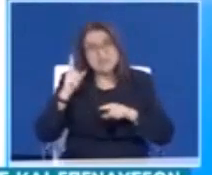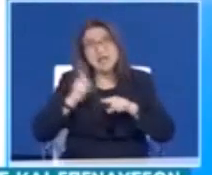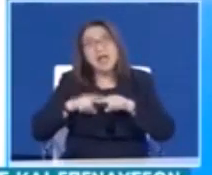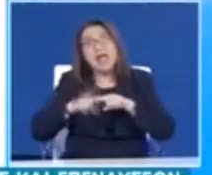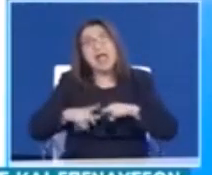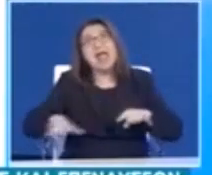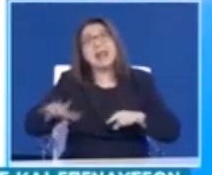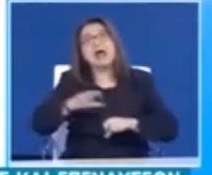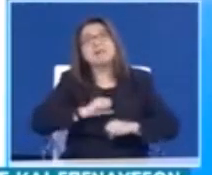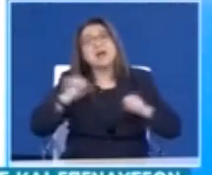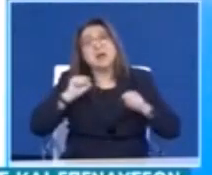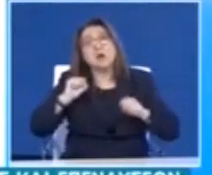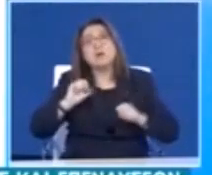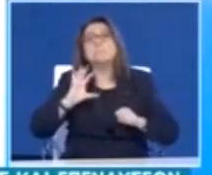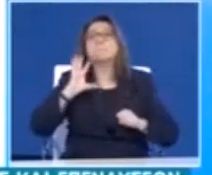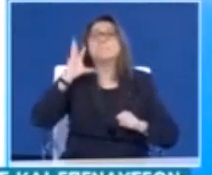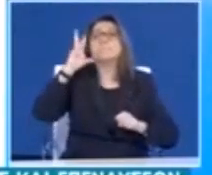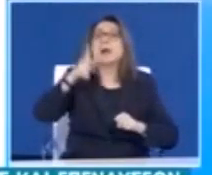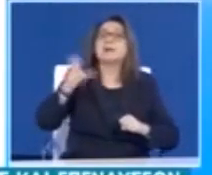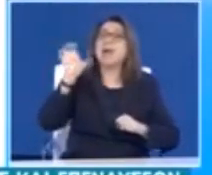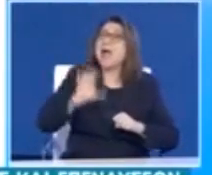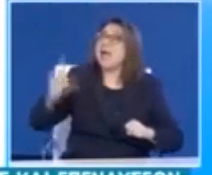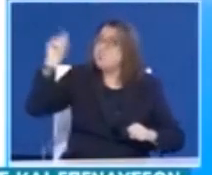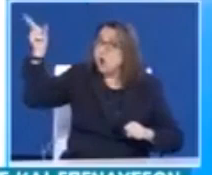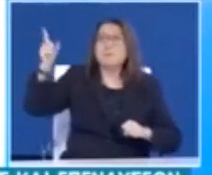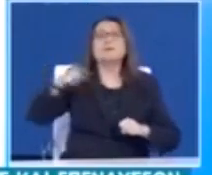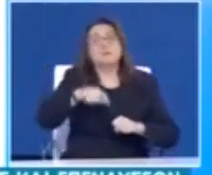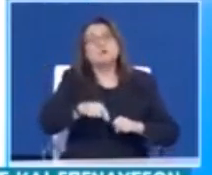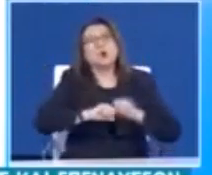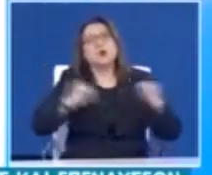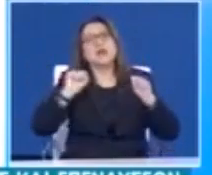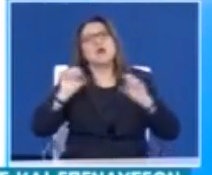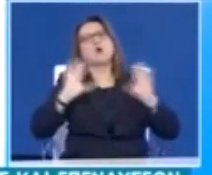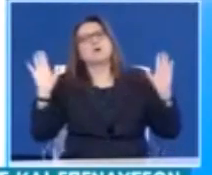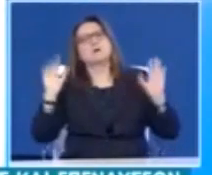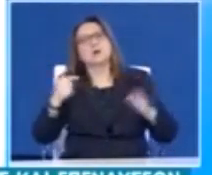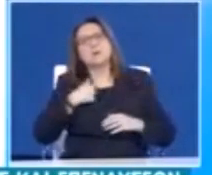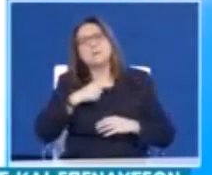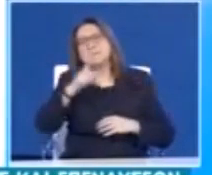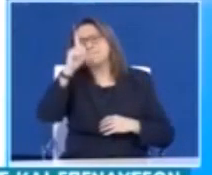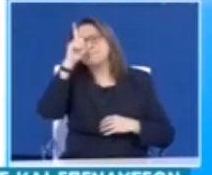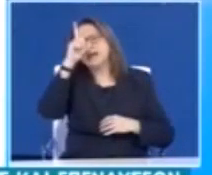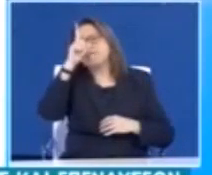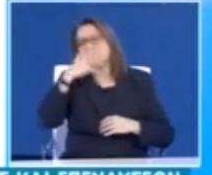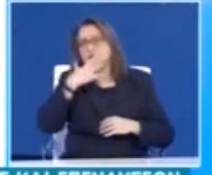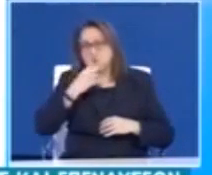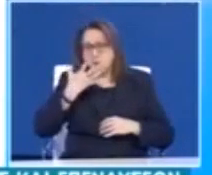επιτυχία και είμαι πολύ περήφανος που μείναμε συνεπείς στις ημερομηνίες που είχαμε θέσει.